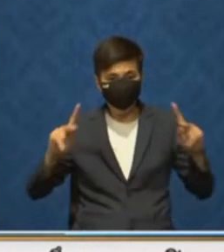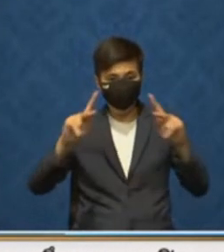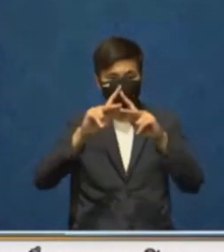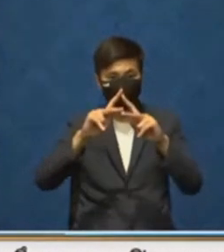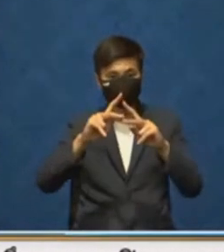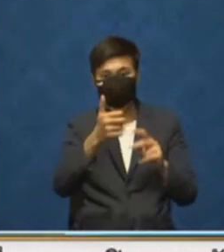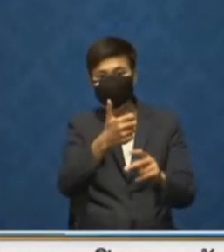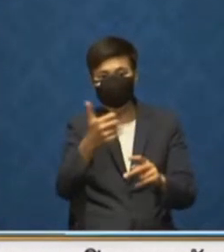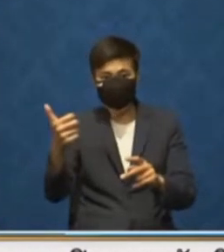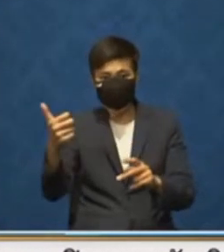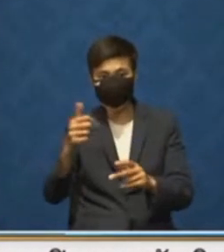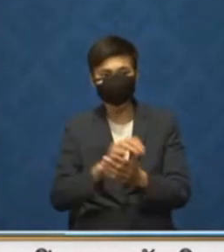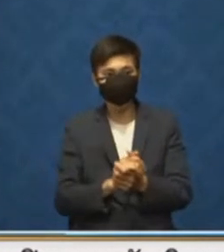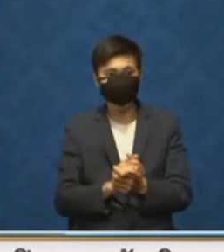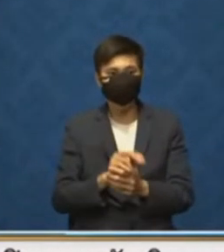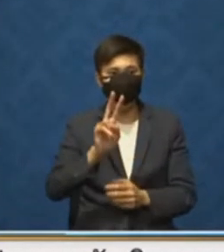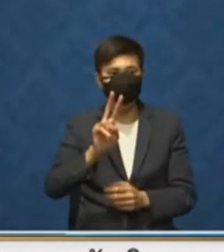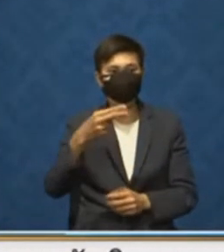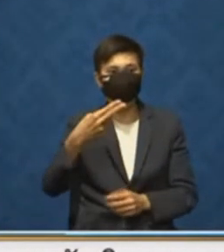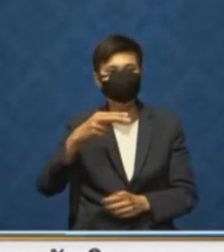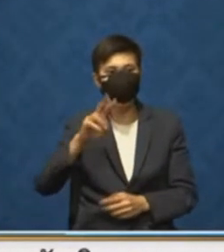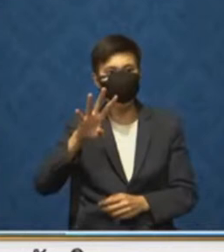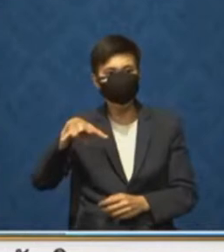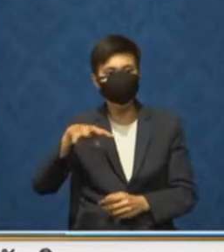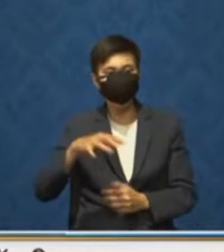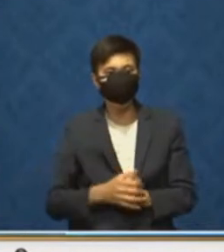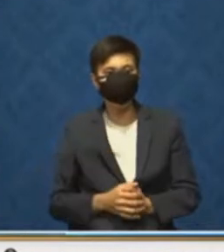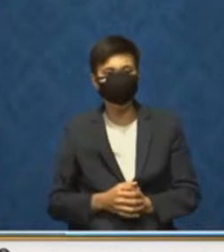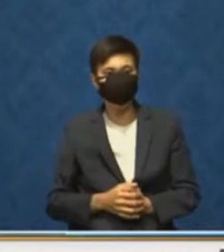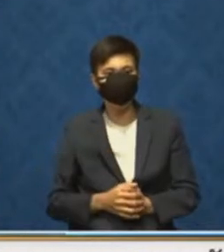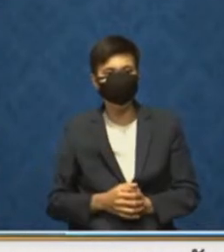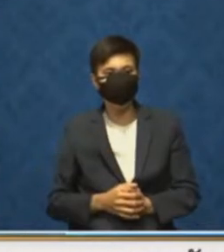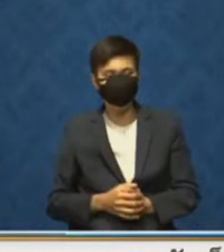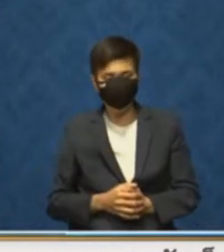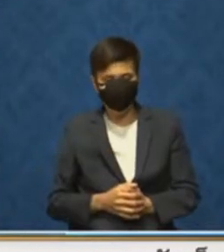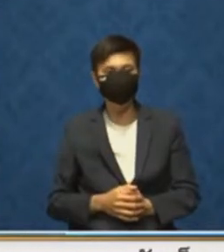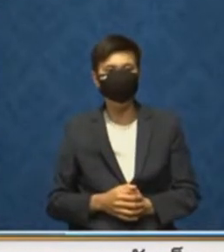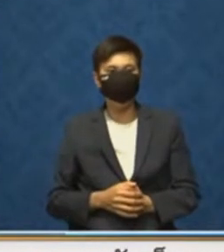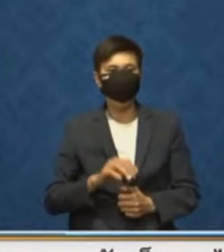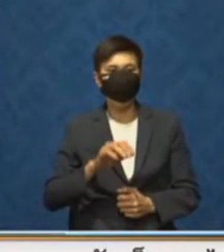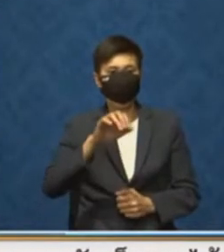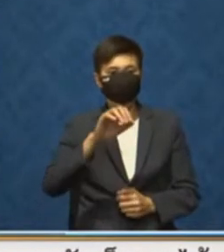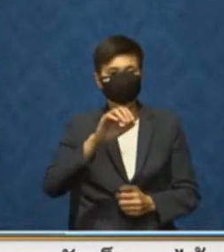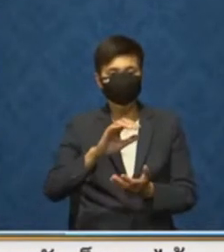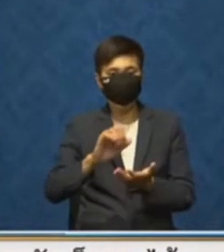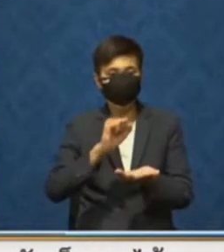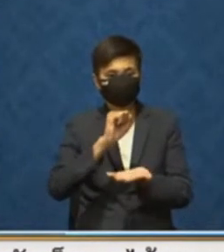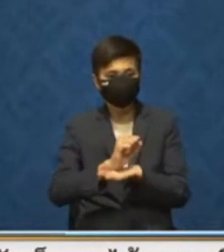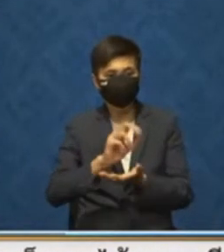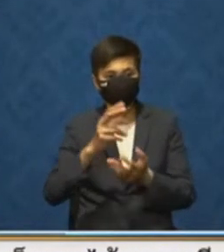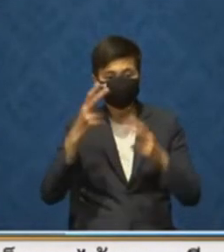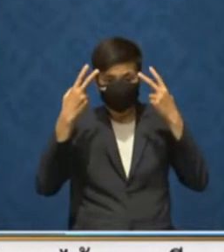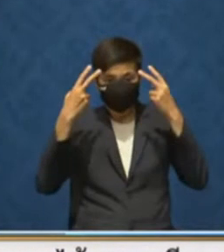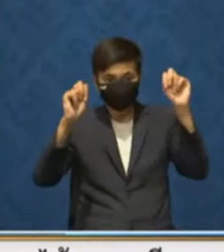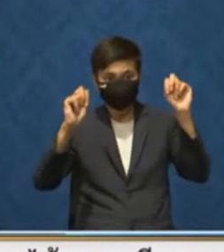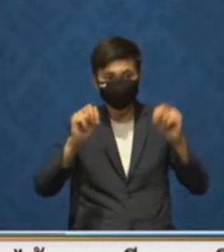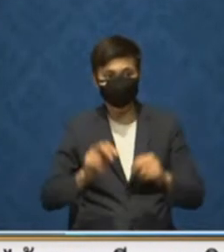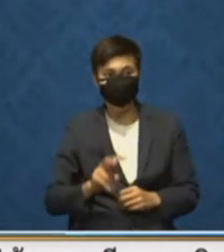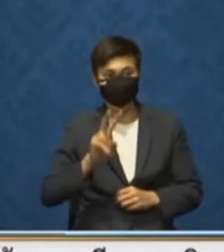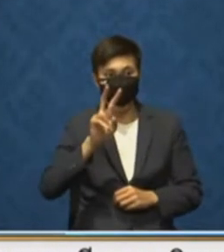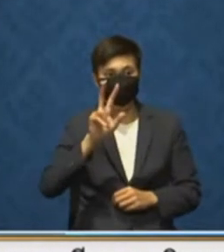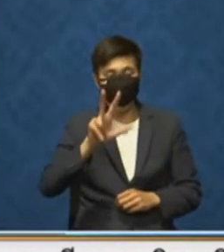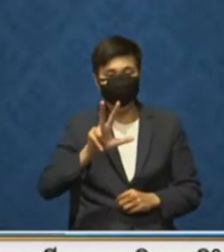ได้สองหมื่นสี่นะครับขณะที่สำนักนายกเทศ 30000 200สำนักนายกก็มีนวล